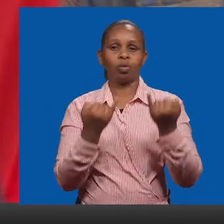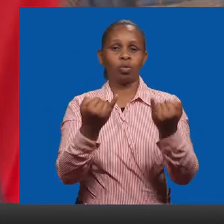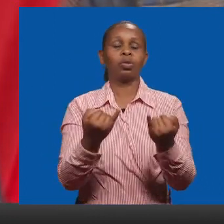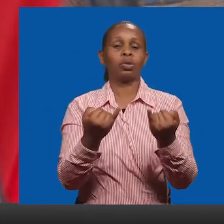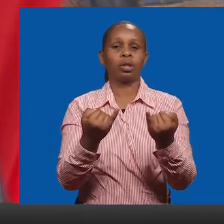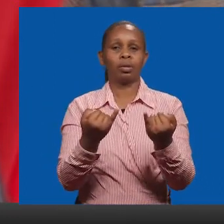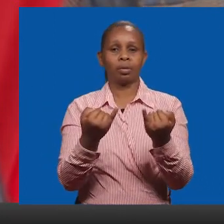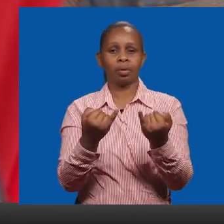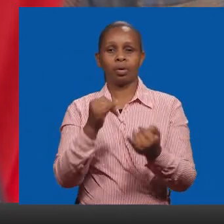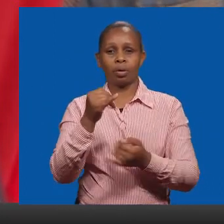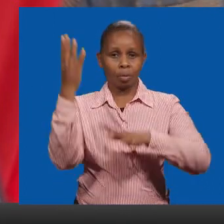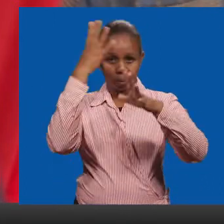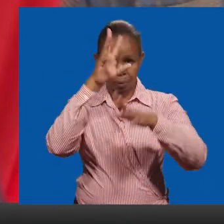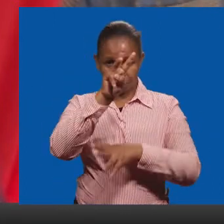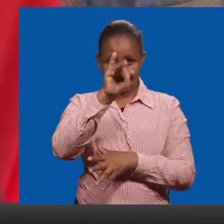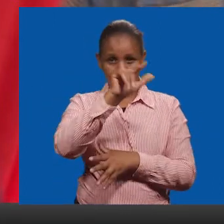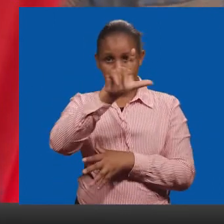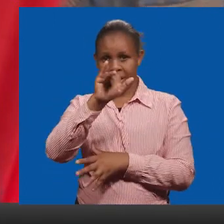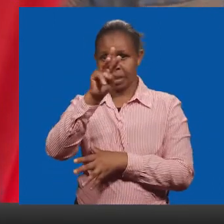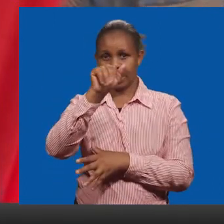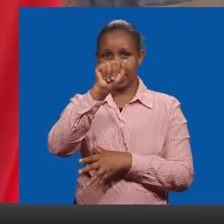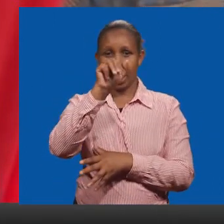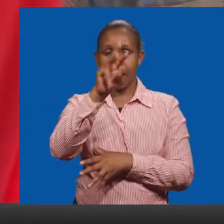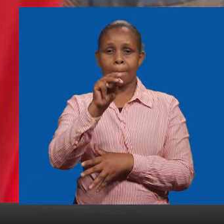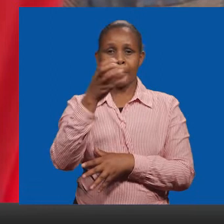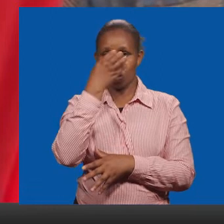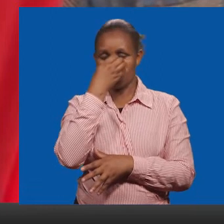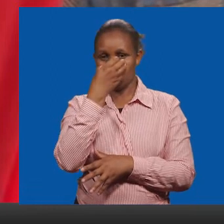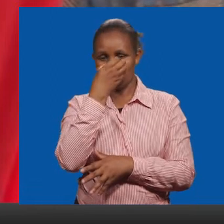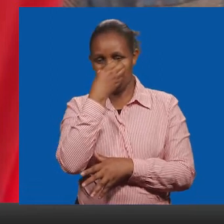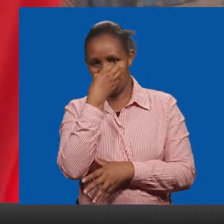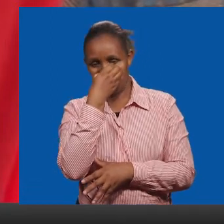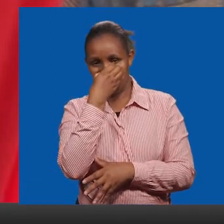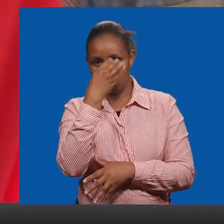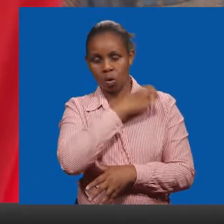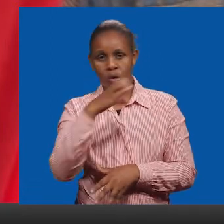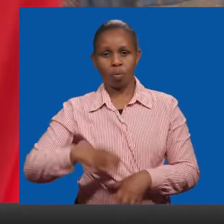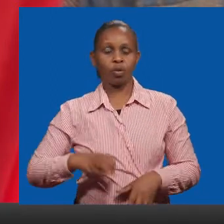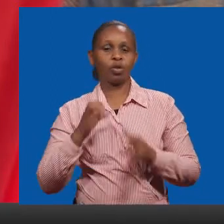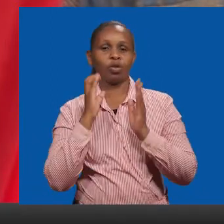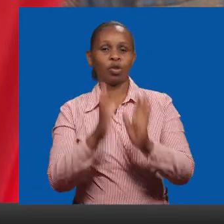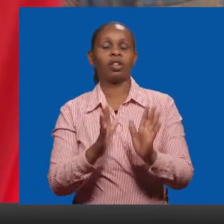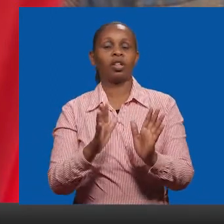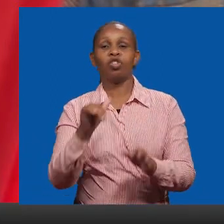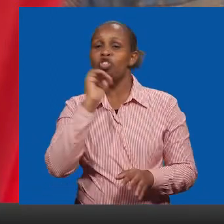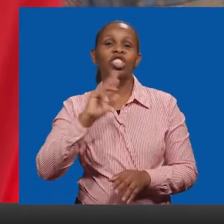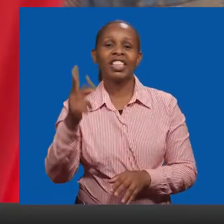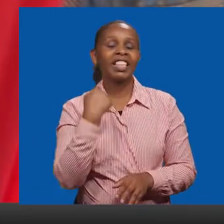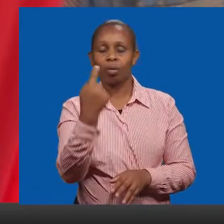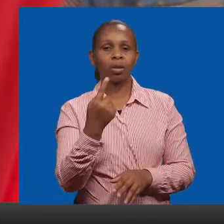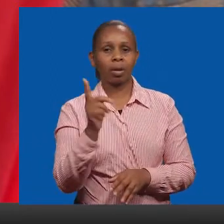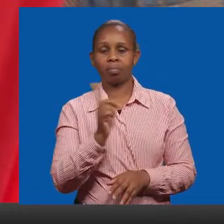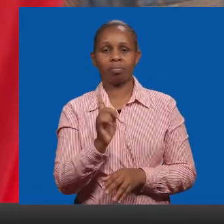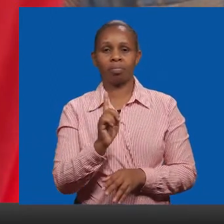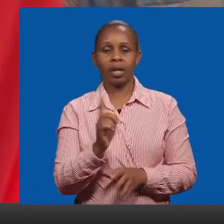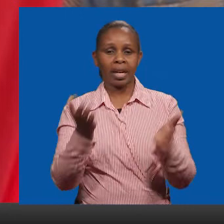trying to introduce a William Ruto Electoral Commission, not even a Kenya Kwanza, a William